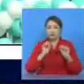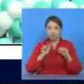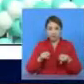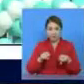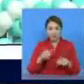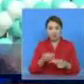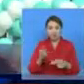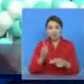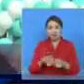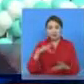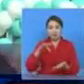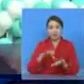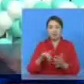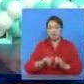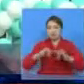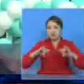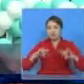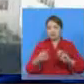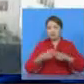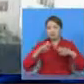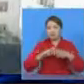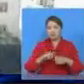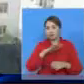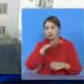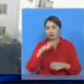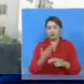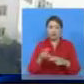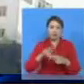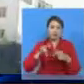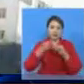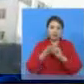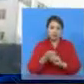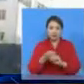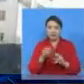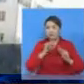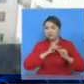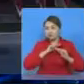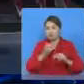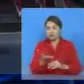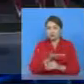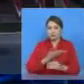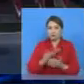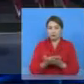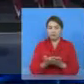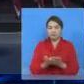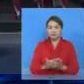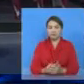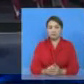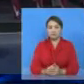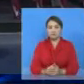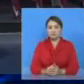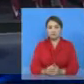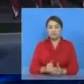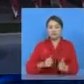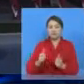алады. Сондықтан қала кеңейгенмен проблемалар да көбейеді. Соған байланысты жұмыс барысында біз осыған мән беріп, алдын